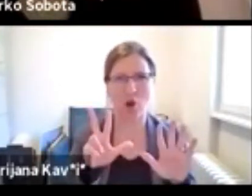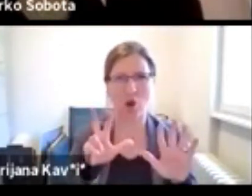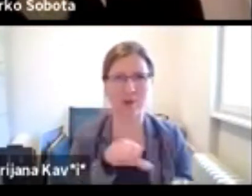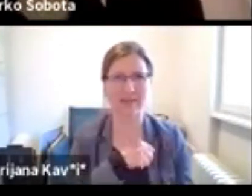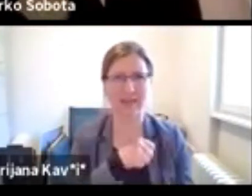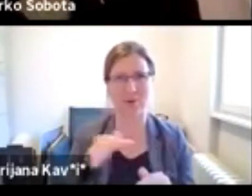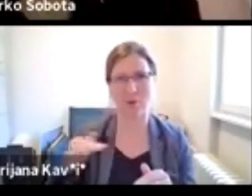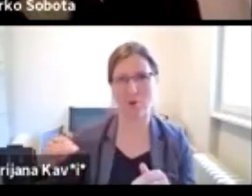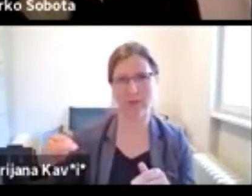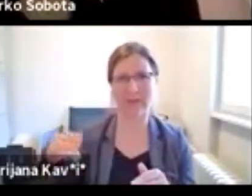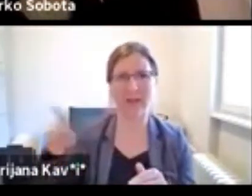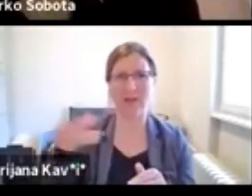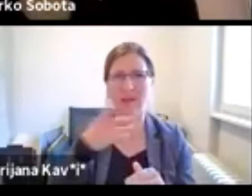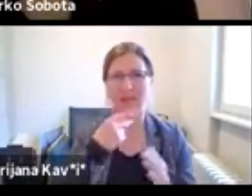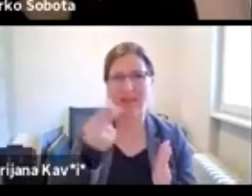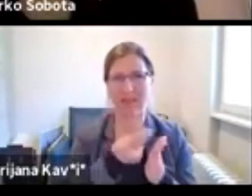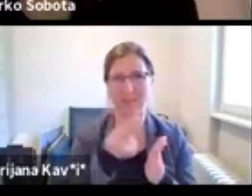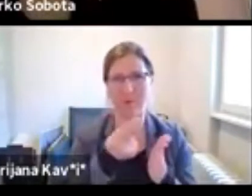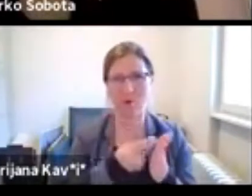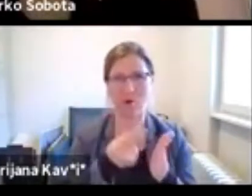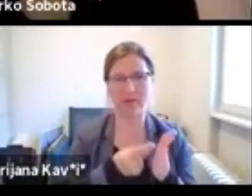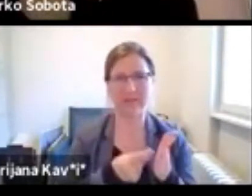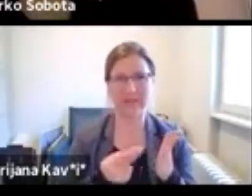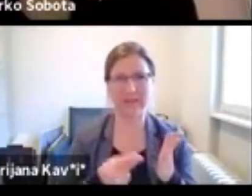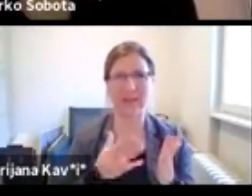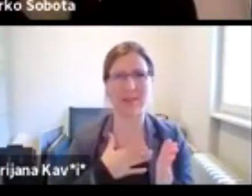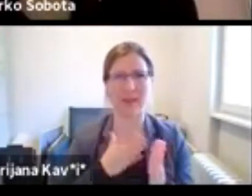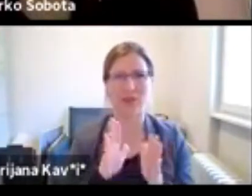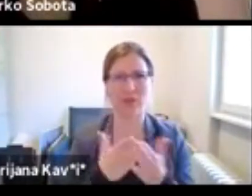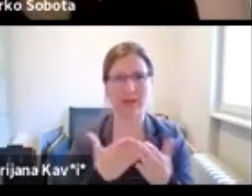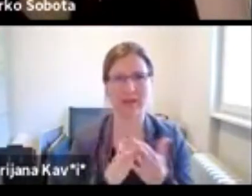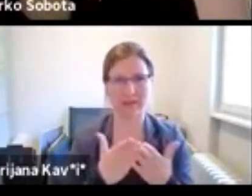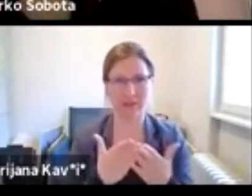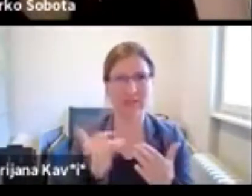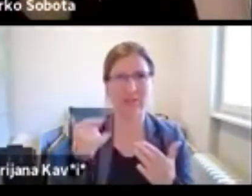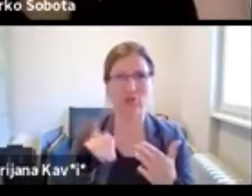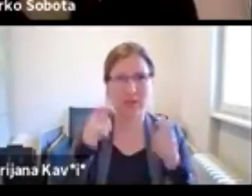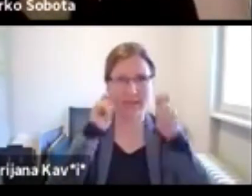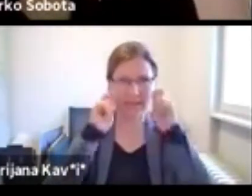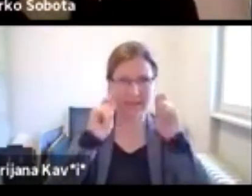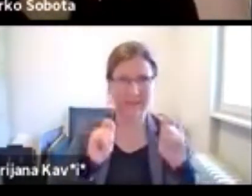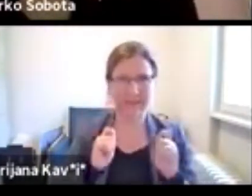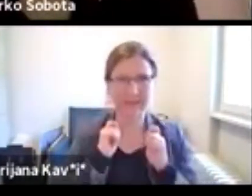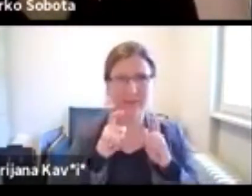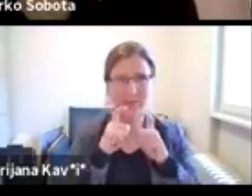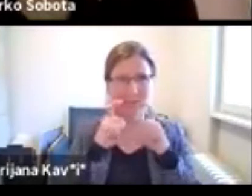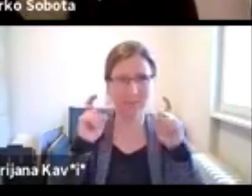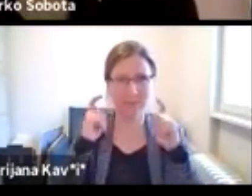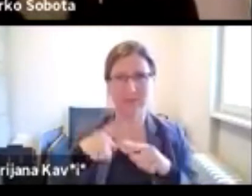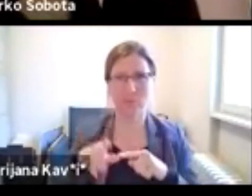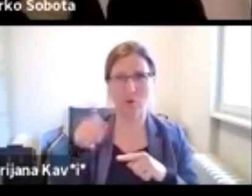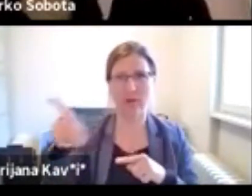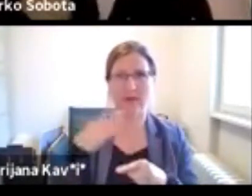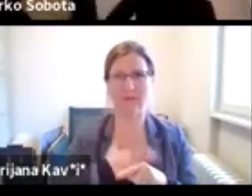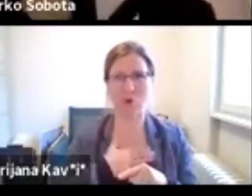je lijepo oslikala naše knjižice. Ja ću sad skinuti masku ovoga jer ona voli da